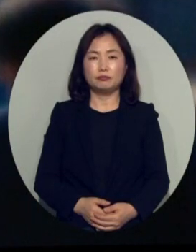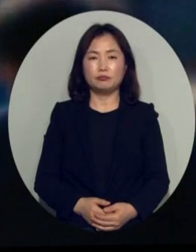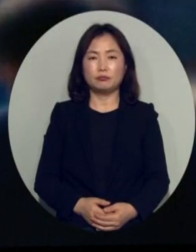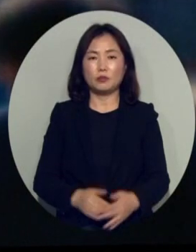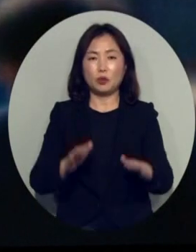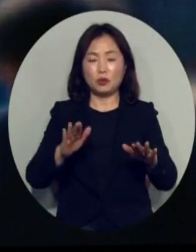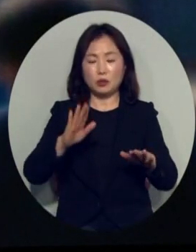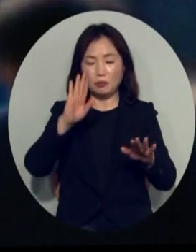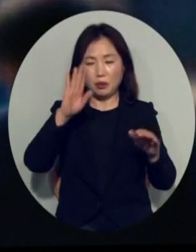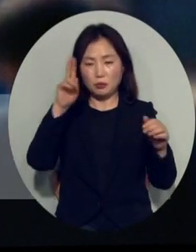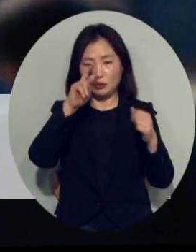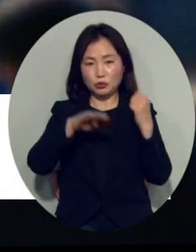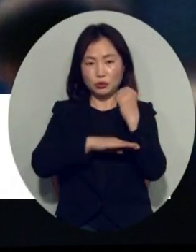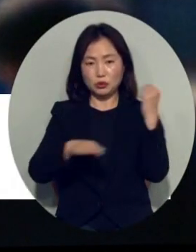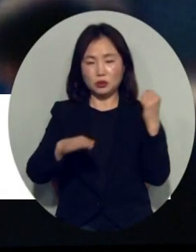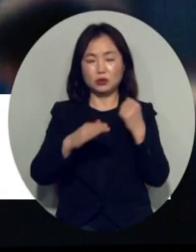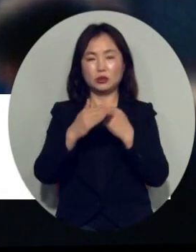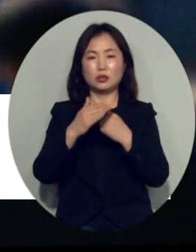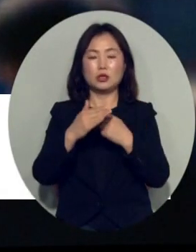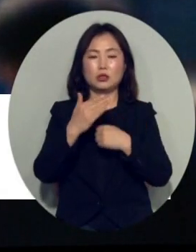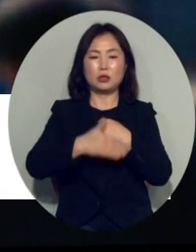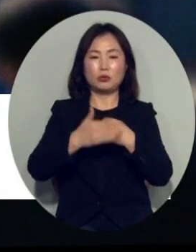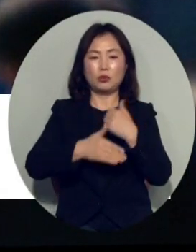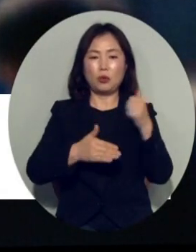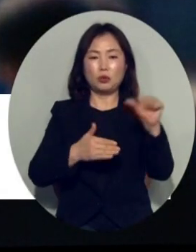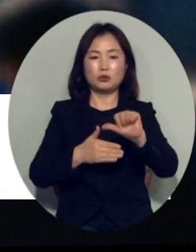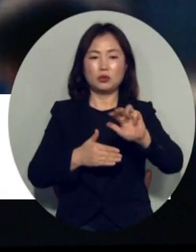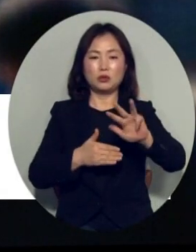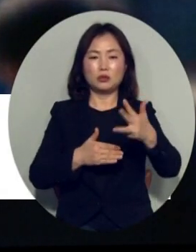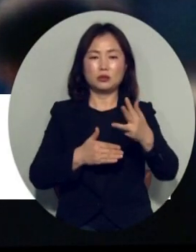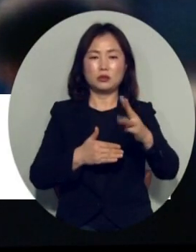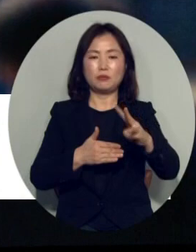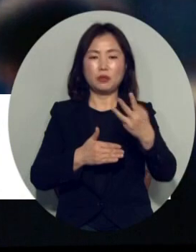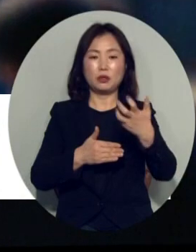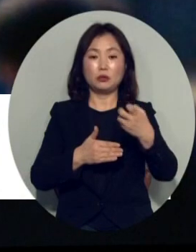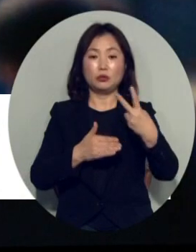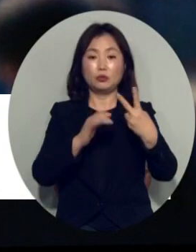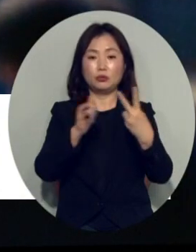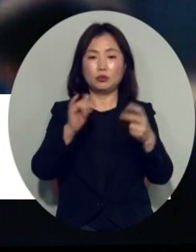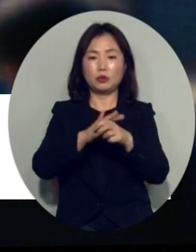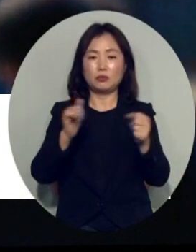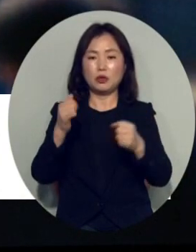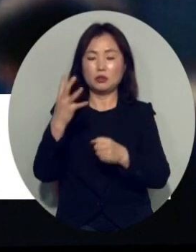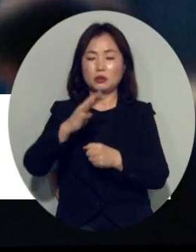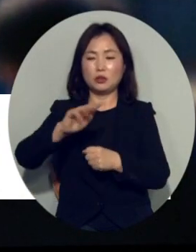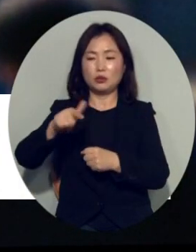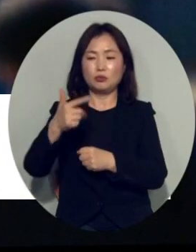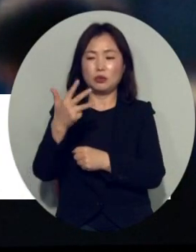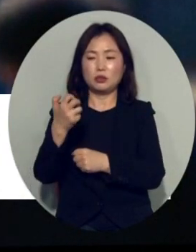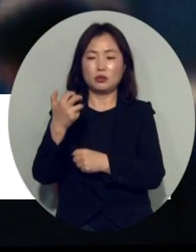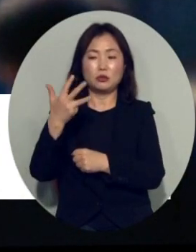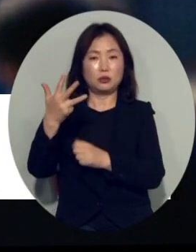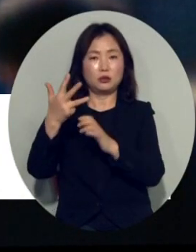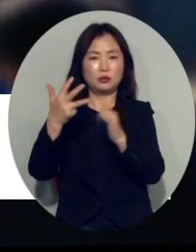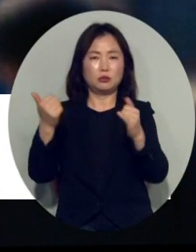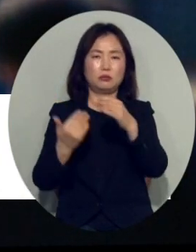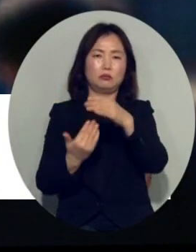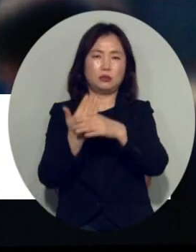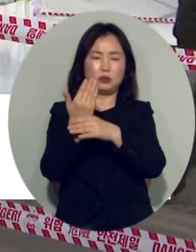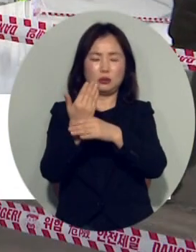오늘 0시 기준 코론 l9 신규 확진 자는 대구 5300 82명 경북 4600 68명이